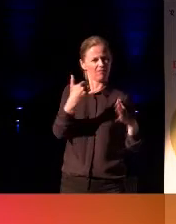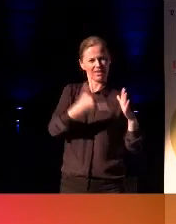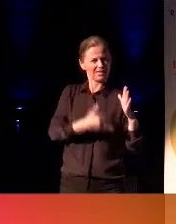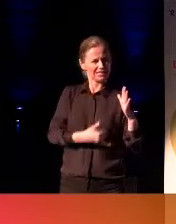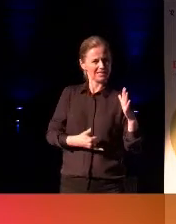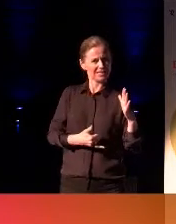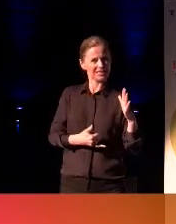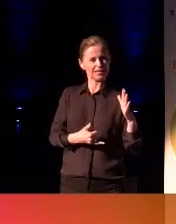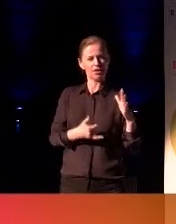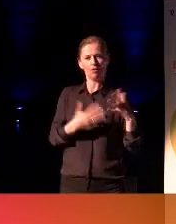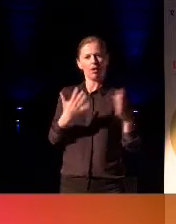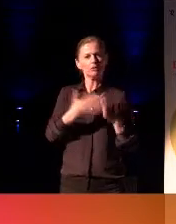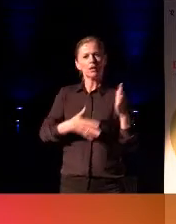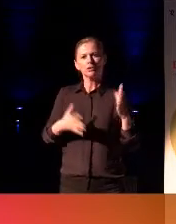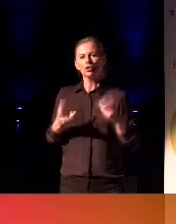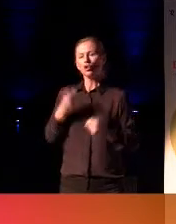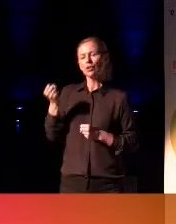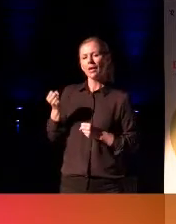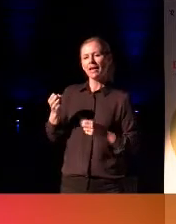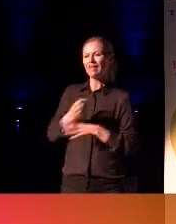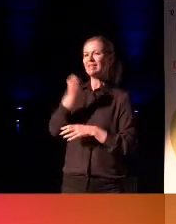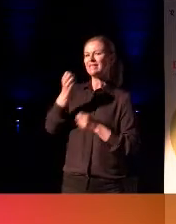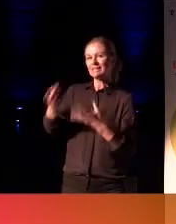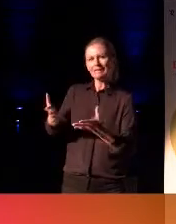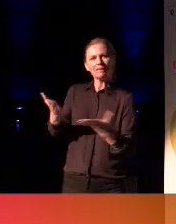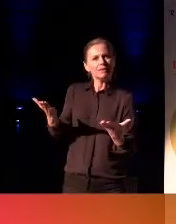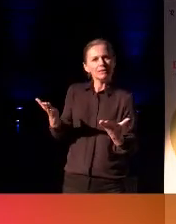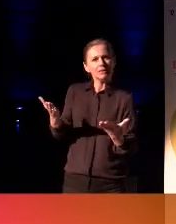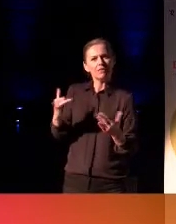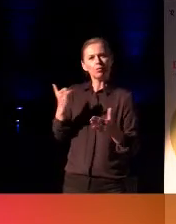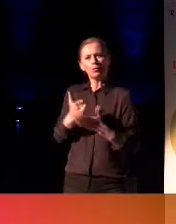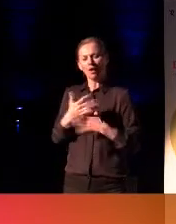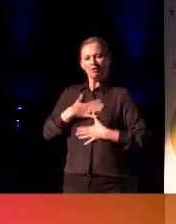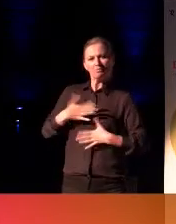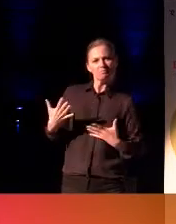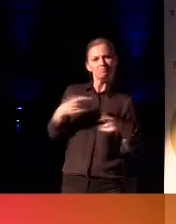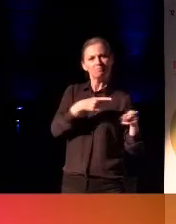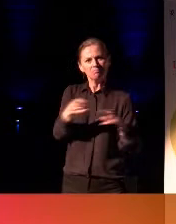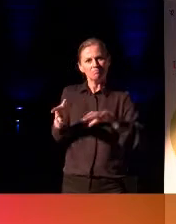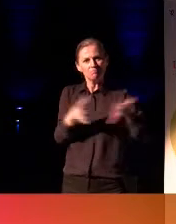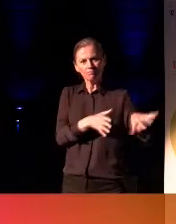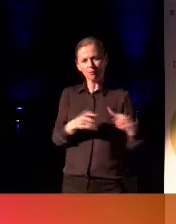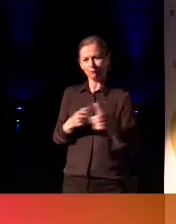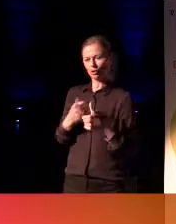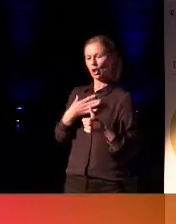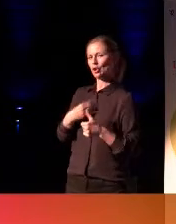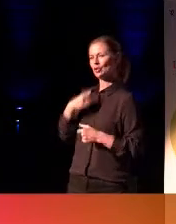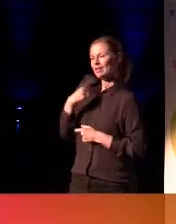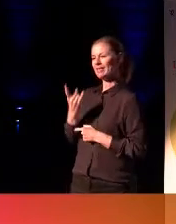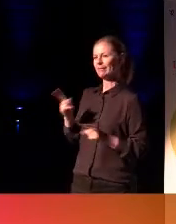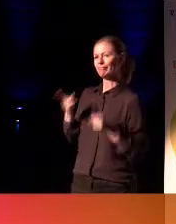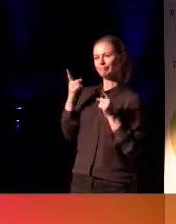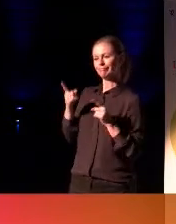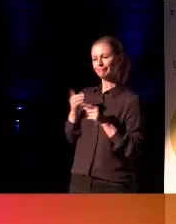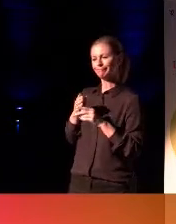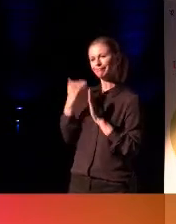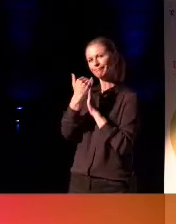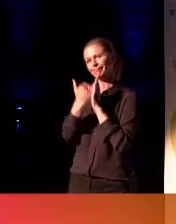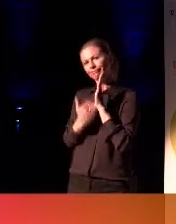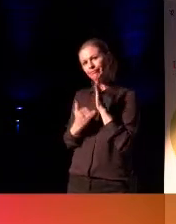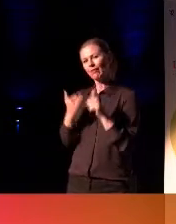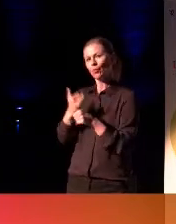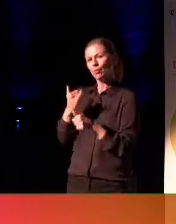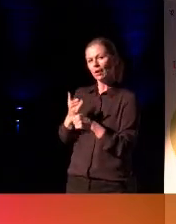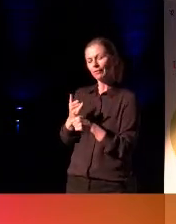egentlig? Og hva slags nytte og gevinst det gir? Og hvordan står det til? Så jeg har lyst til å bare si en liten sånn løyperapport fra hvordan